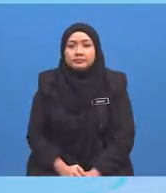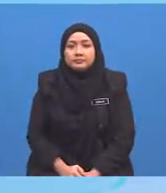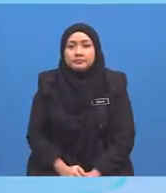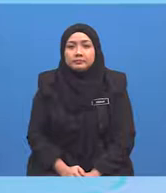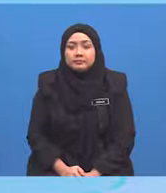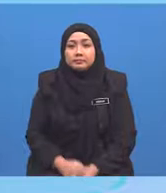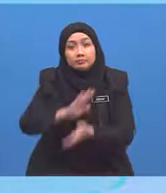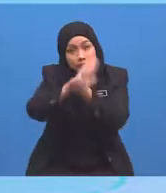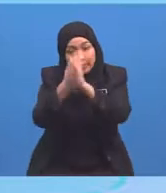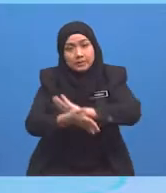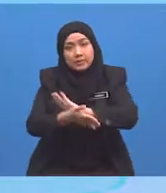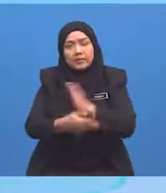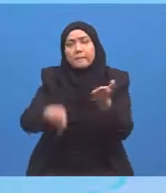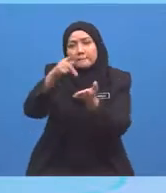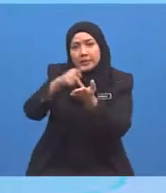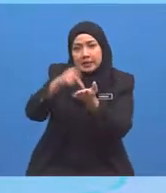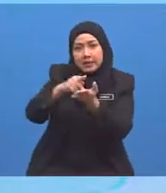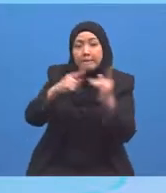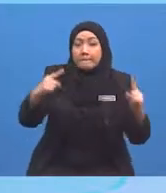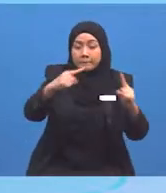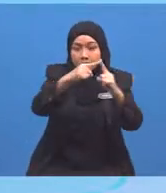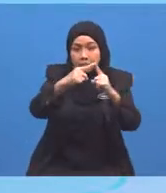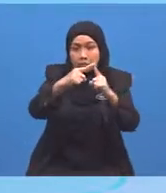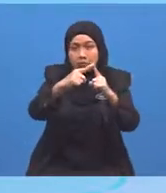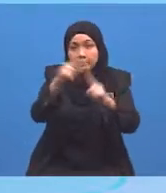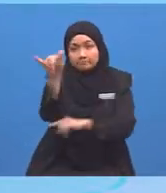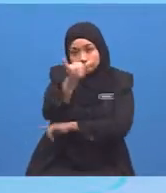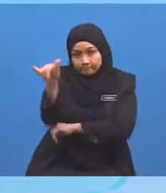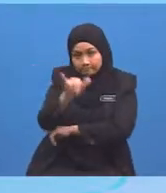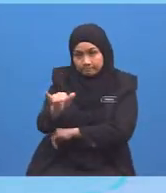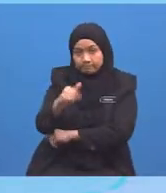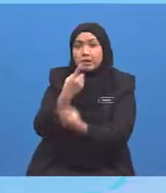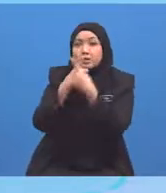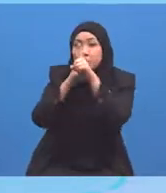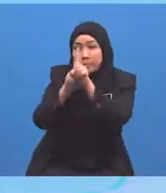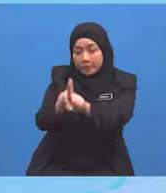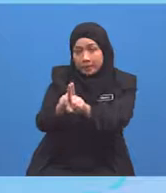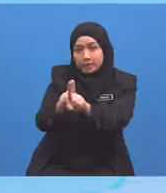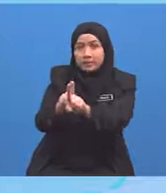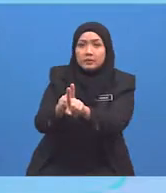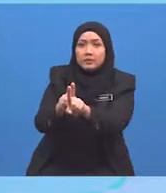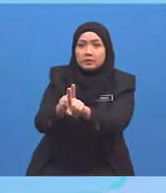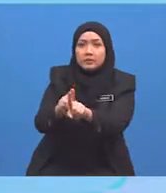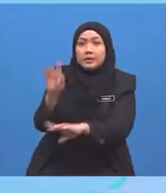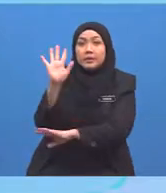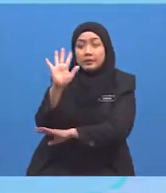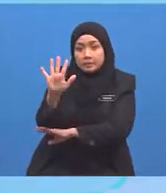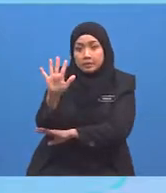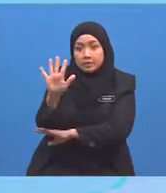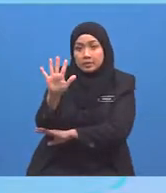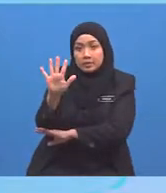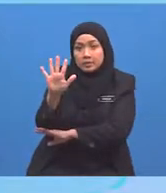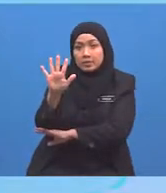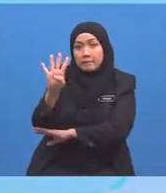tolak 12 dengan nombor 3 dan seterusnya dibahagi